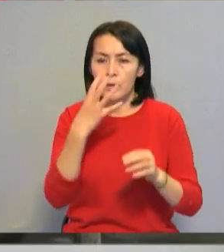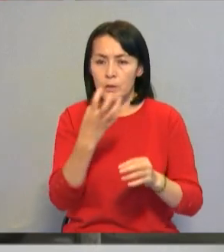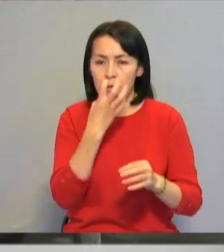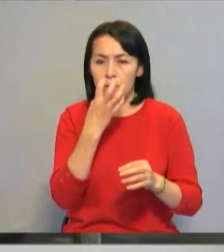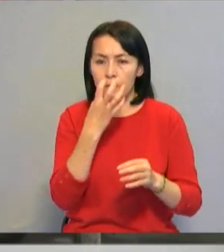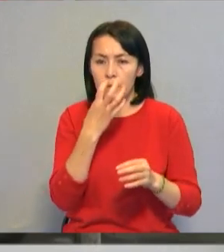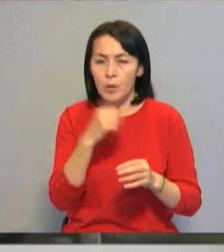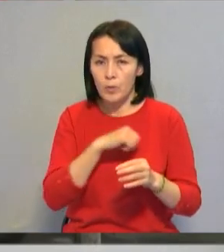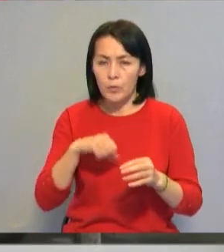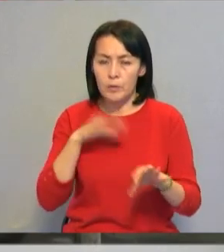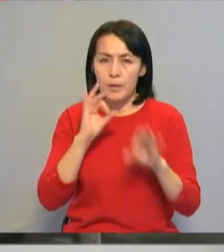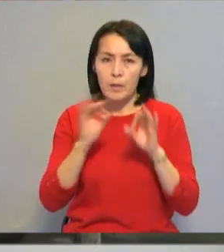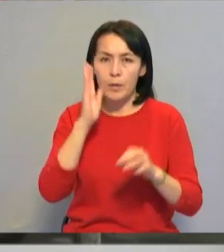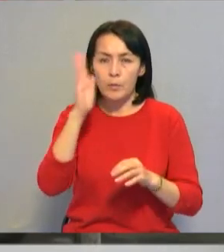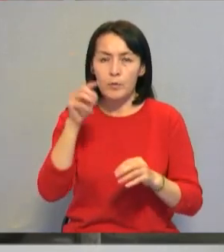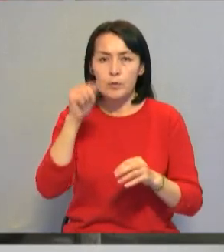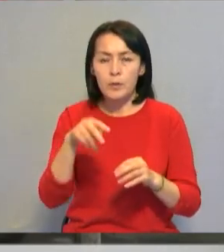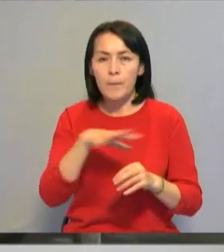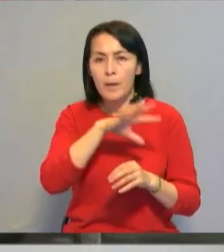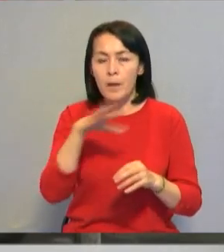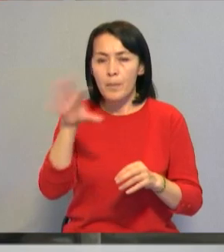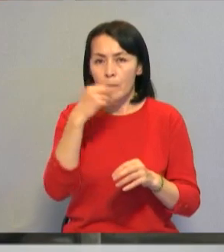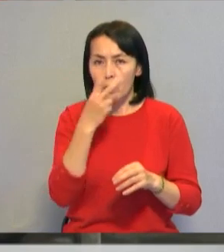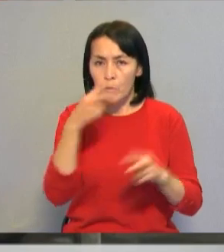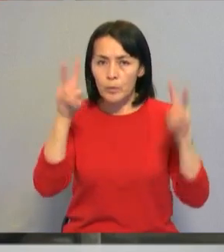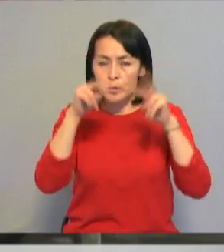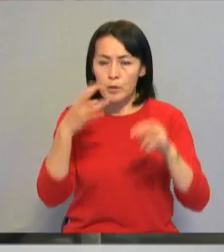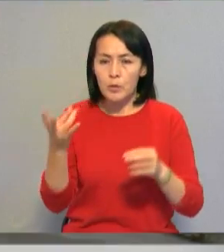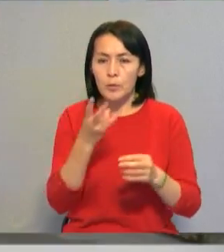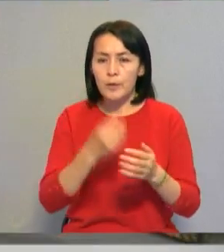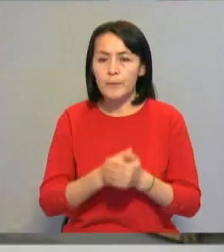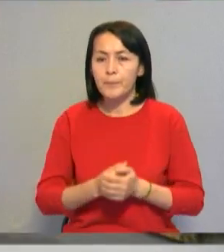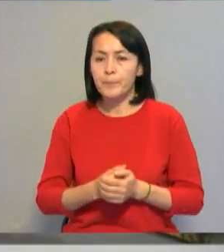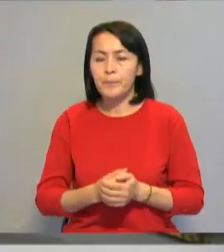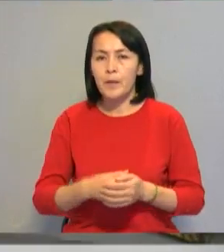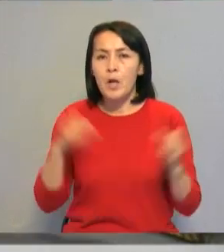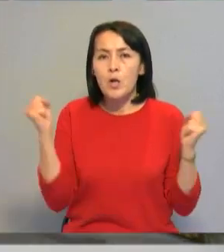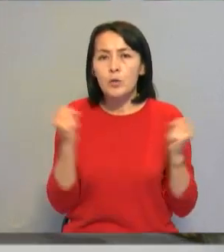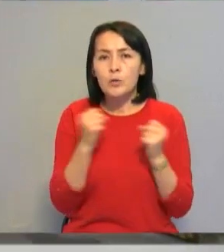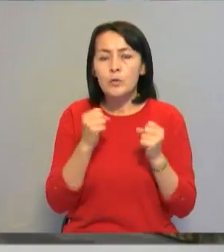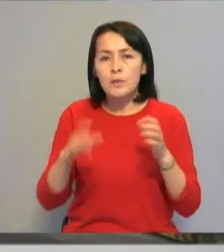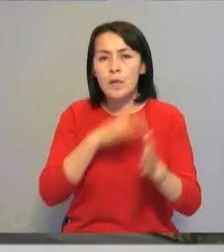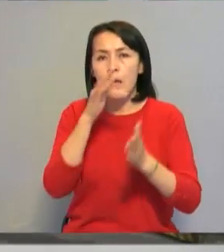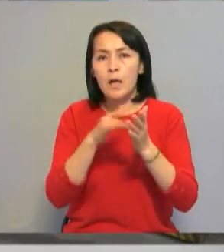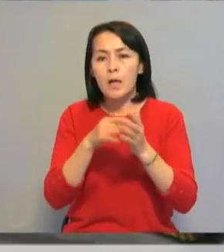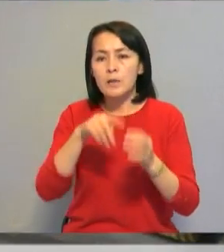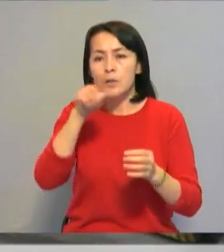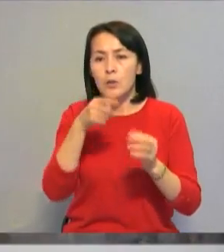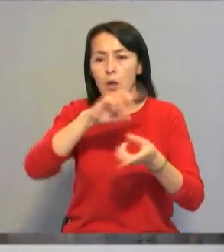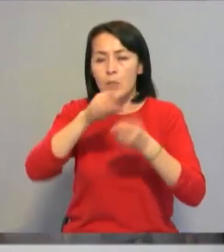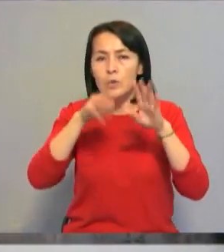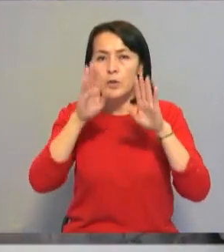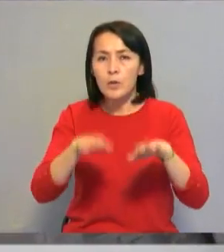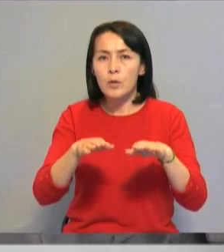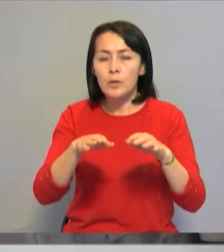ыстық болады да өзіне беретіні. Сондай жақтарын жақсылап тексеру керек машинаның. Күн суы тасалып, қаладағы дөңгелек ауыстыру